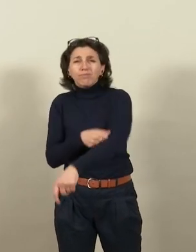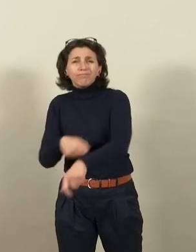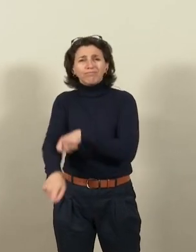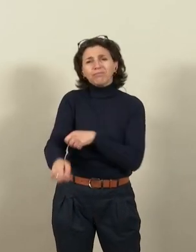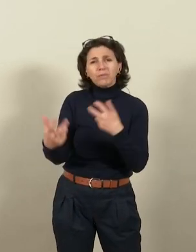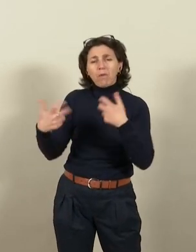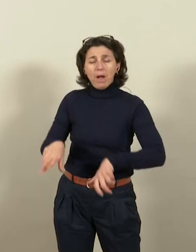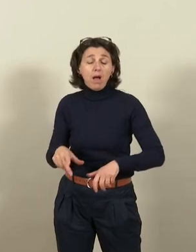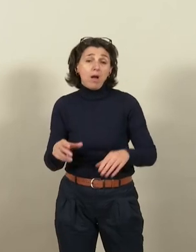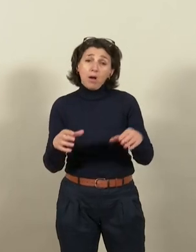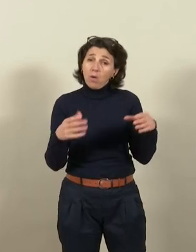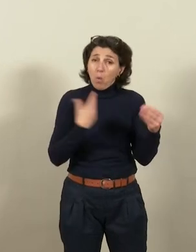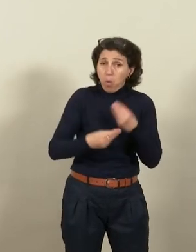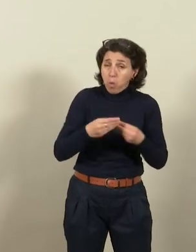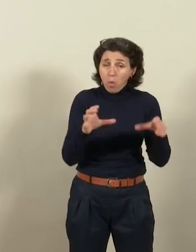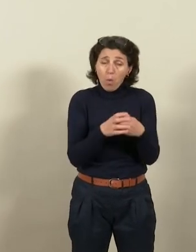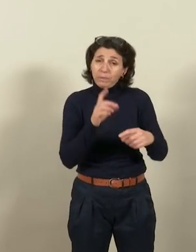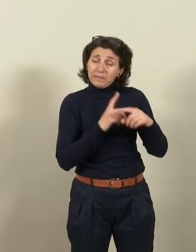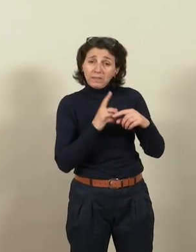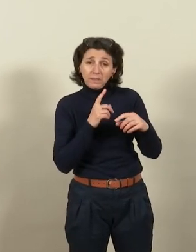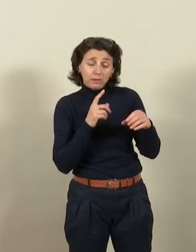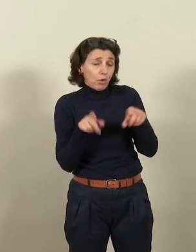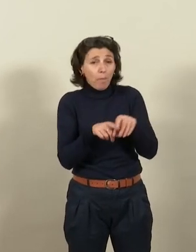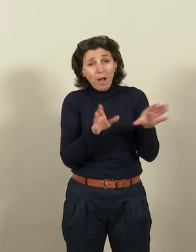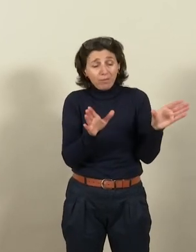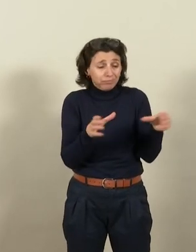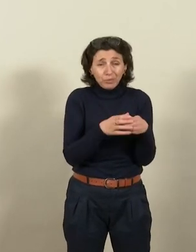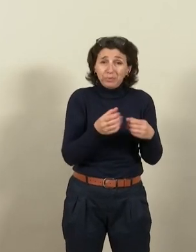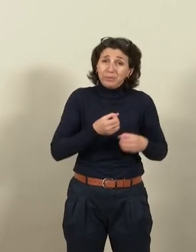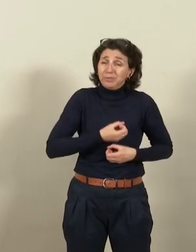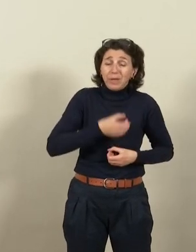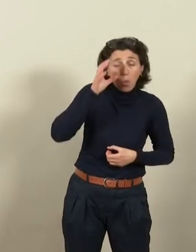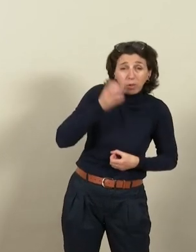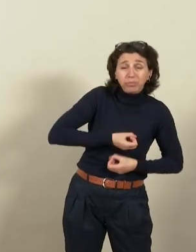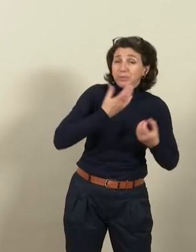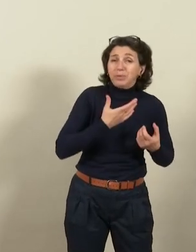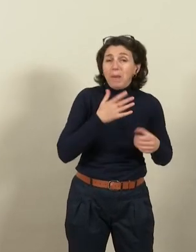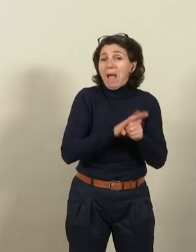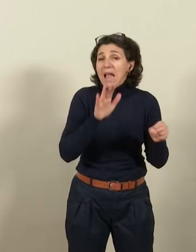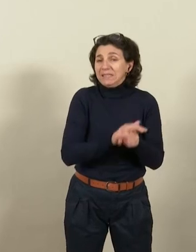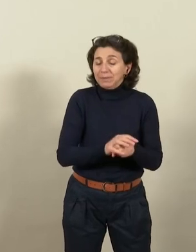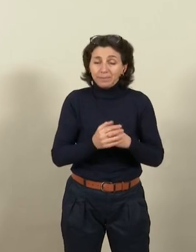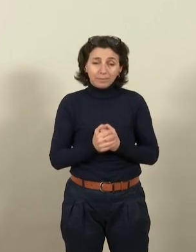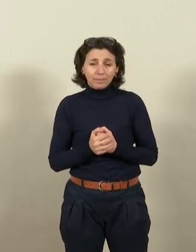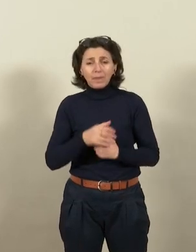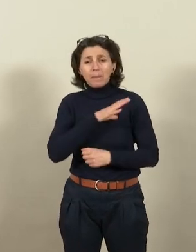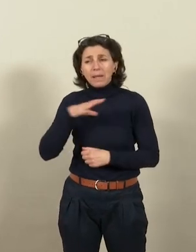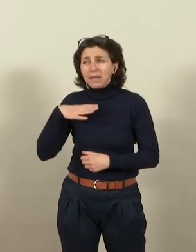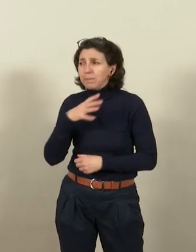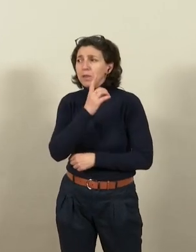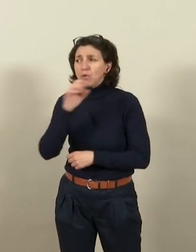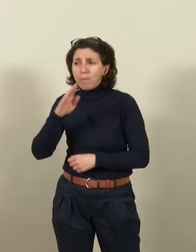cellule est insuffisante il faut former sensibiliser à ces sujets enfin comme le dit Catherine Moon de becc dans un article de francebleleue d'avril